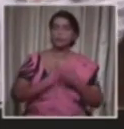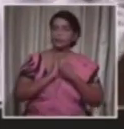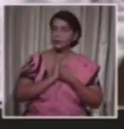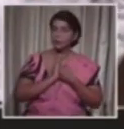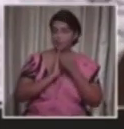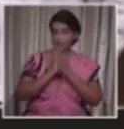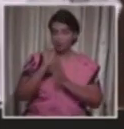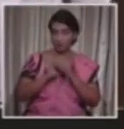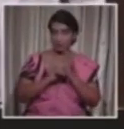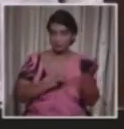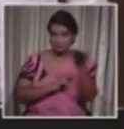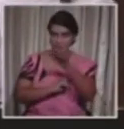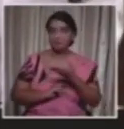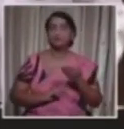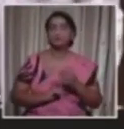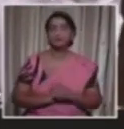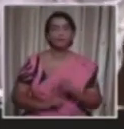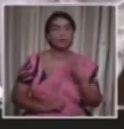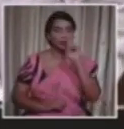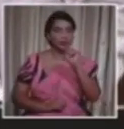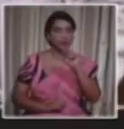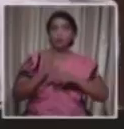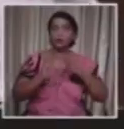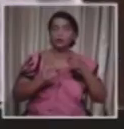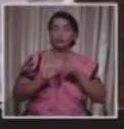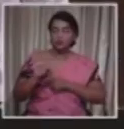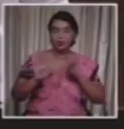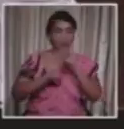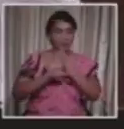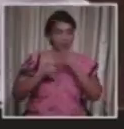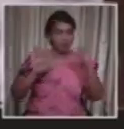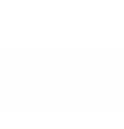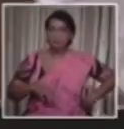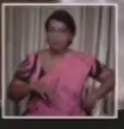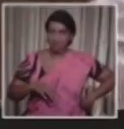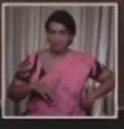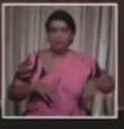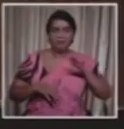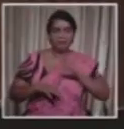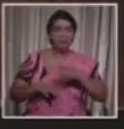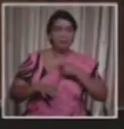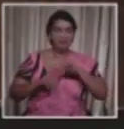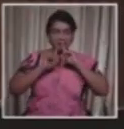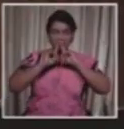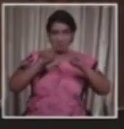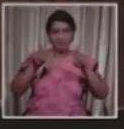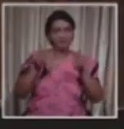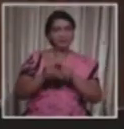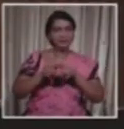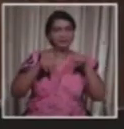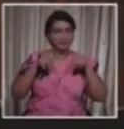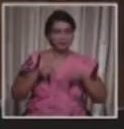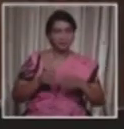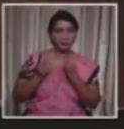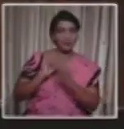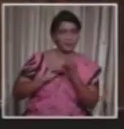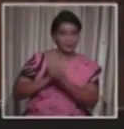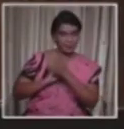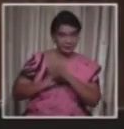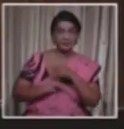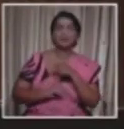Varuni, 2022 July මාස 16 වෙනි සෙනසුරාදා ඔබට දැනුම් දුන් පරිදි දැනට පුරප්පාඩු වී